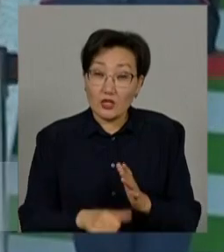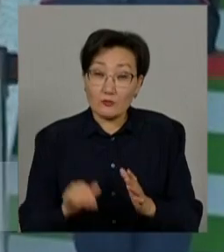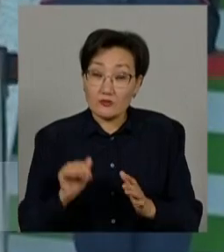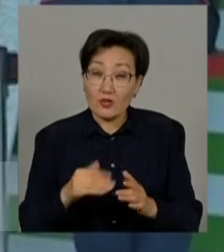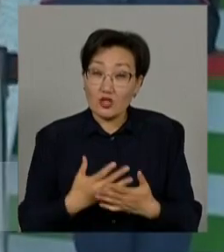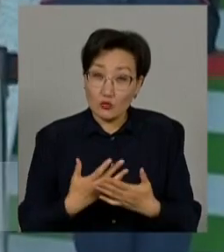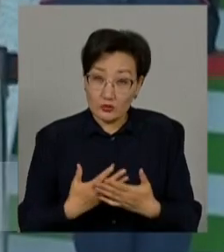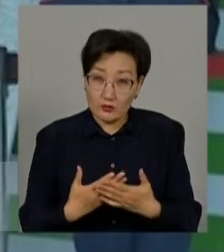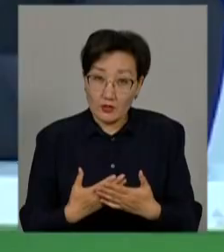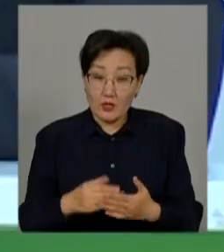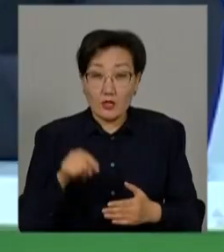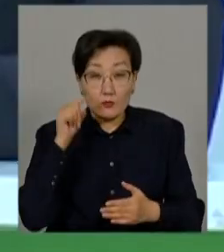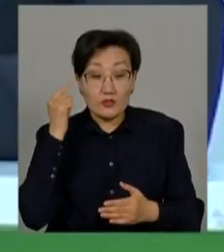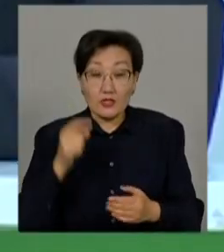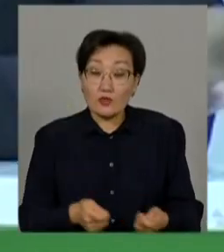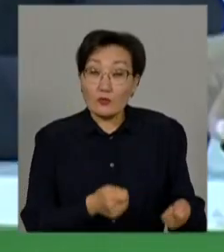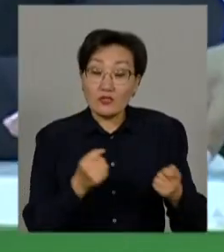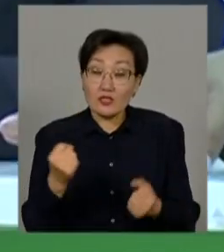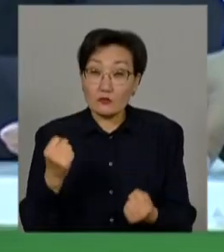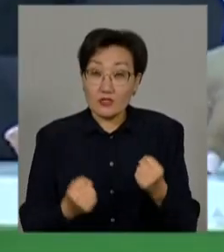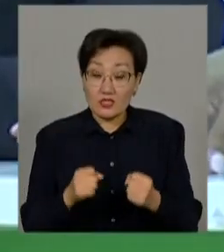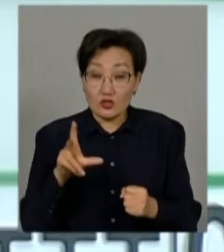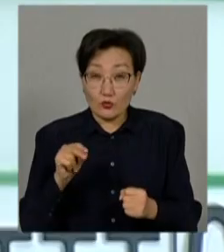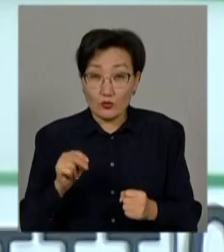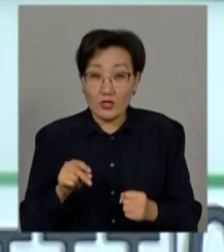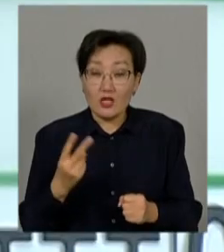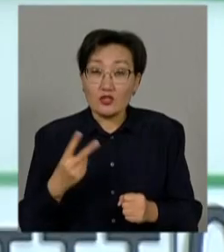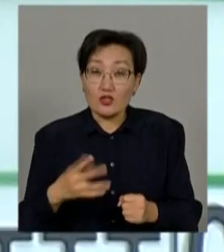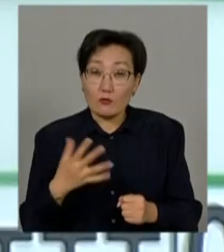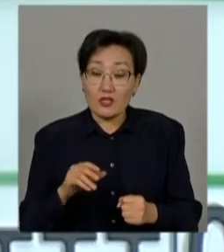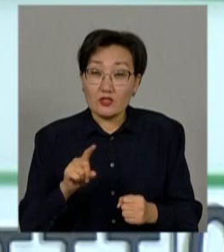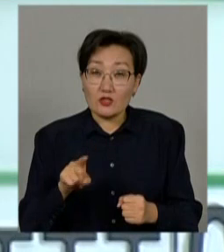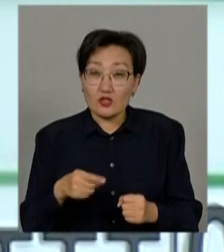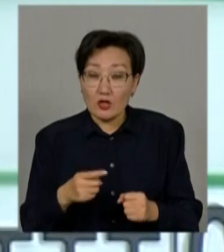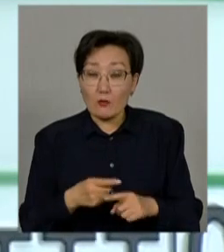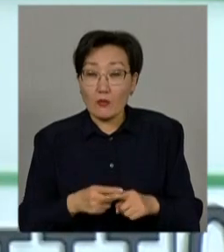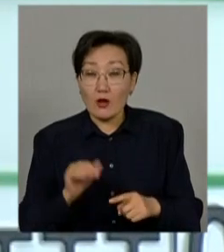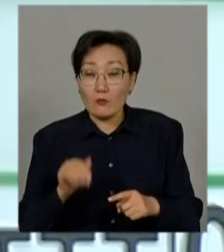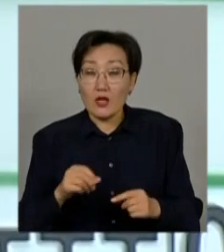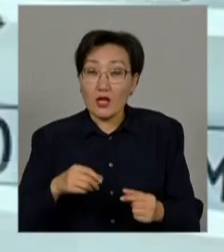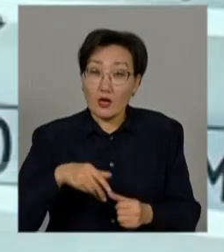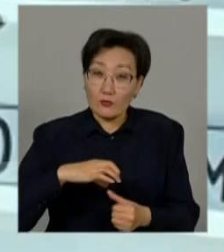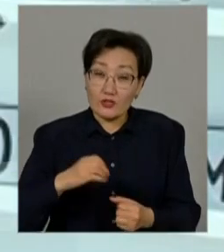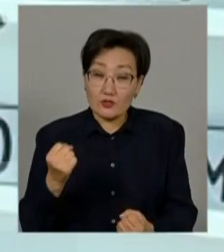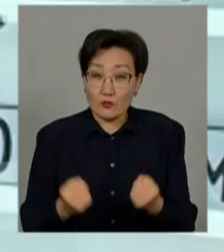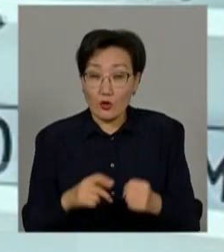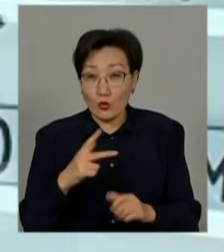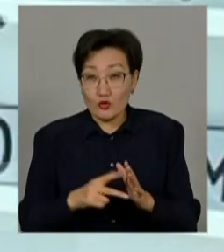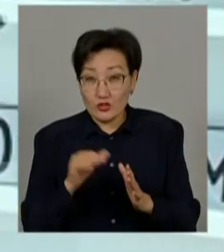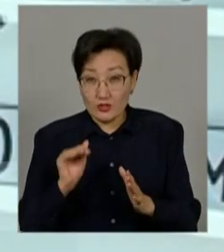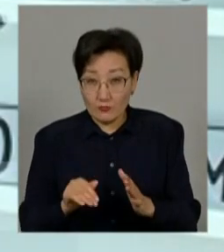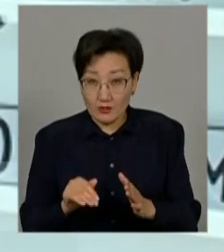мыңға жуықтаған. Қырғыз елінен жеткізілген автокөліктер саны 25,5 мың болса, Армения көліктері 18 мыңға